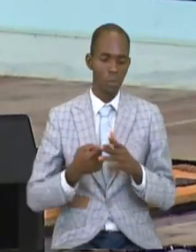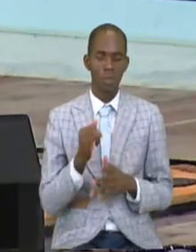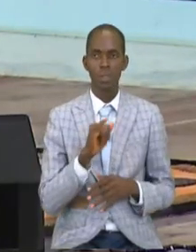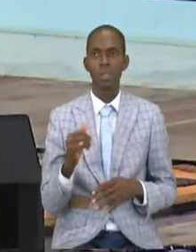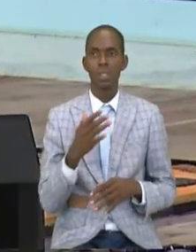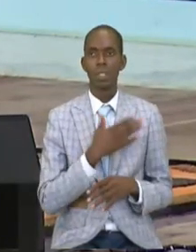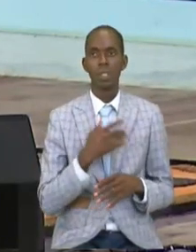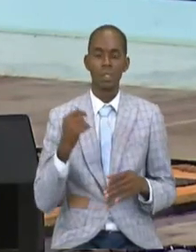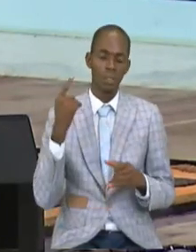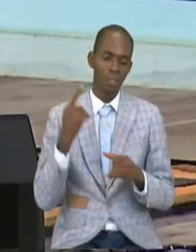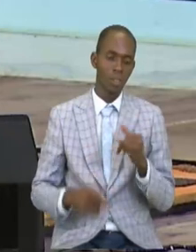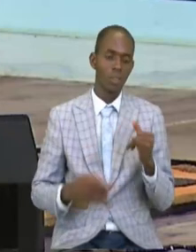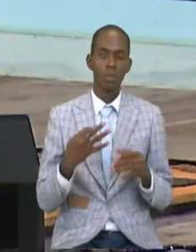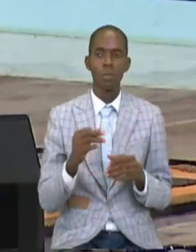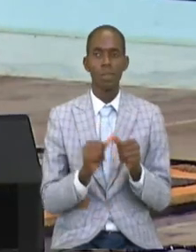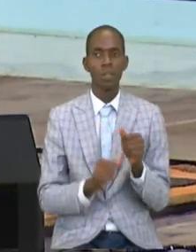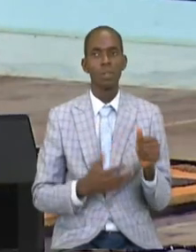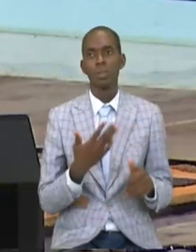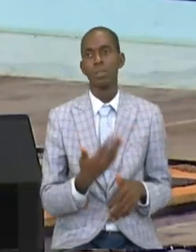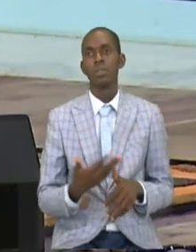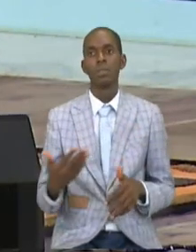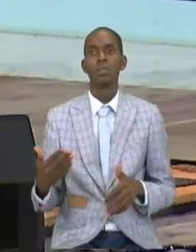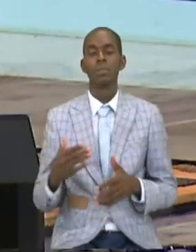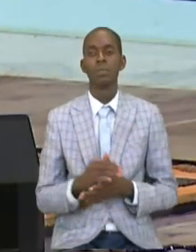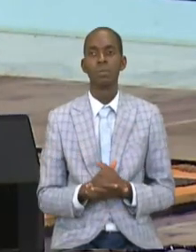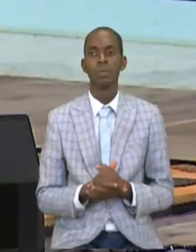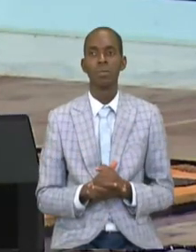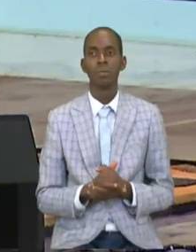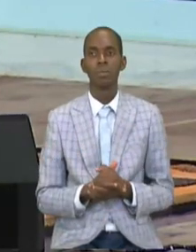commencement et la fin de toutes choses dans ta vie.